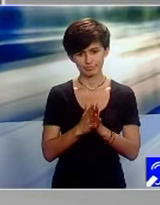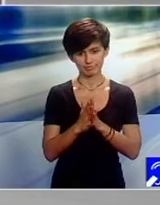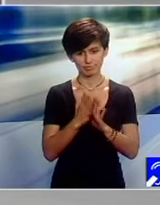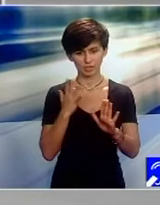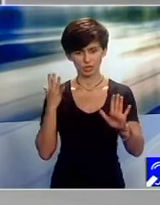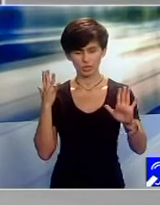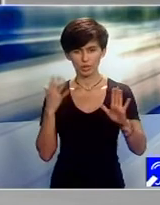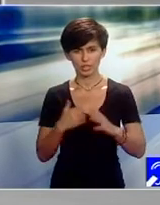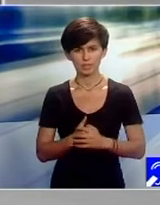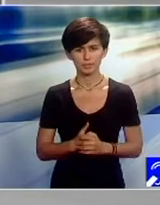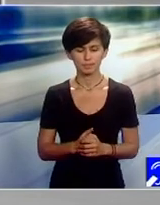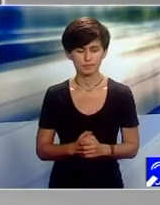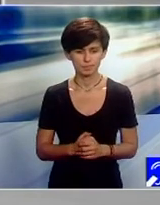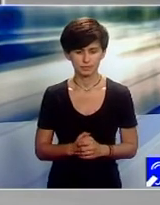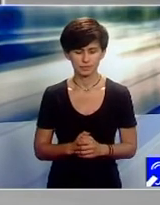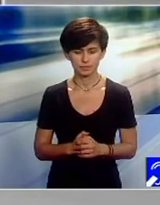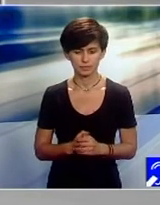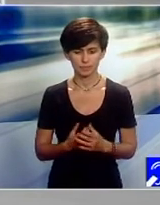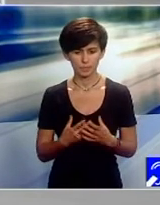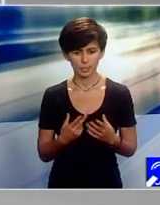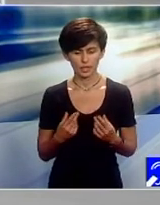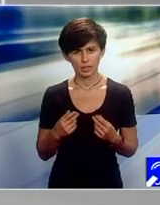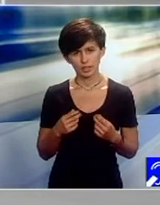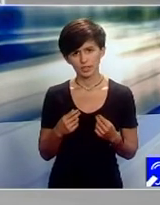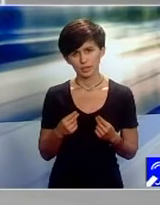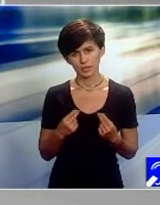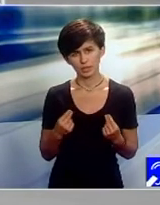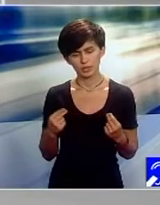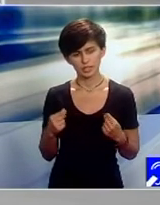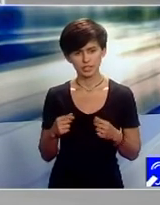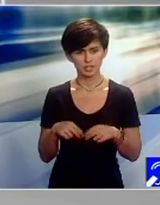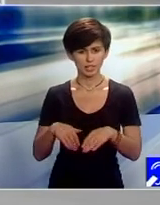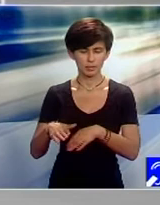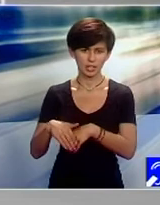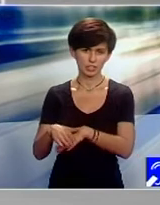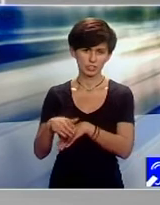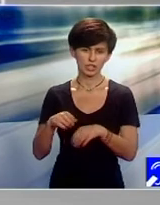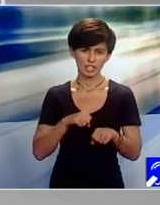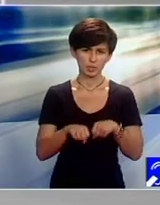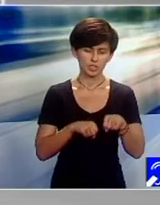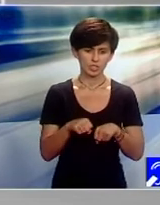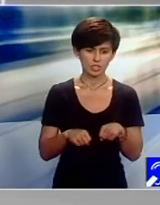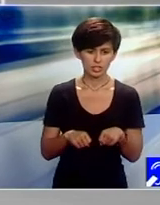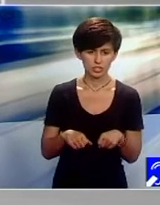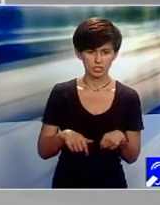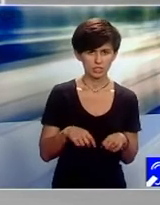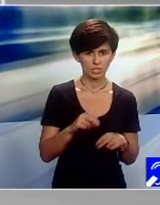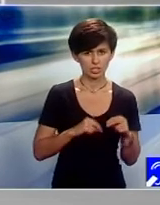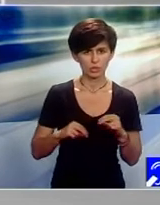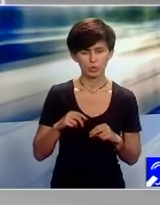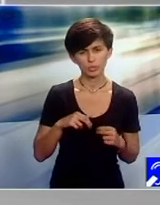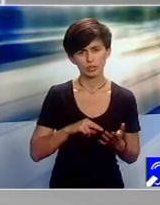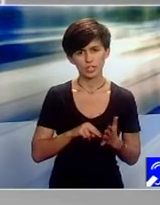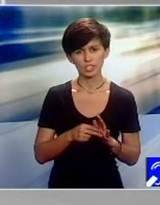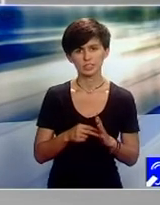Mai mult decât marșurile bicicliștilor, Clubul de Cicloturism Apoca organizează și diverse alte acțiuni ca să